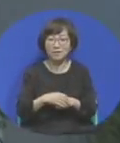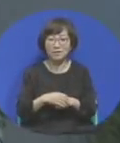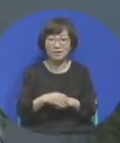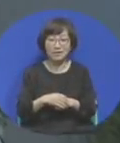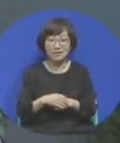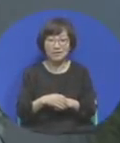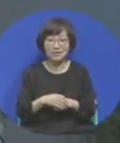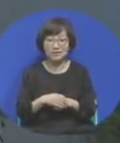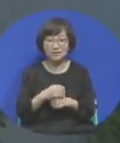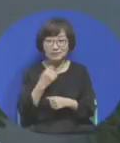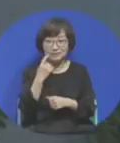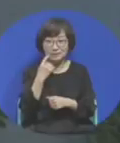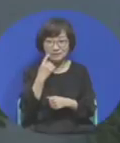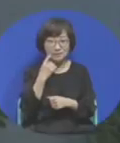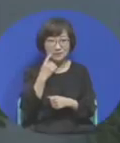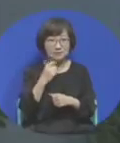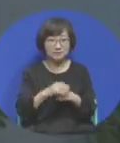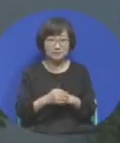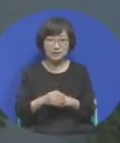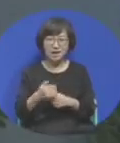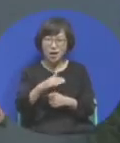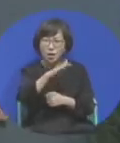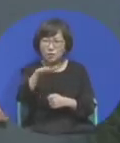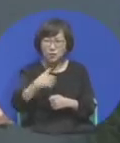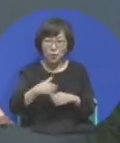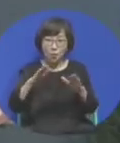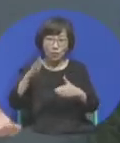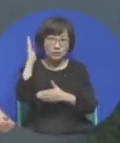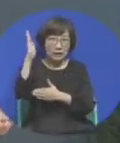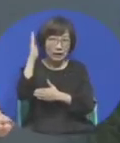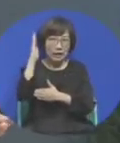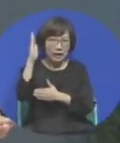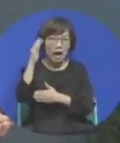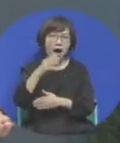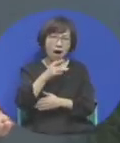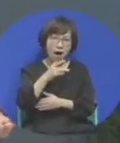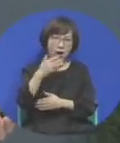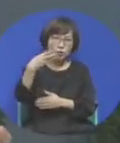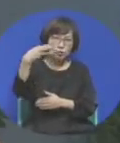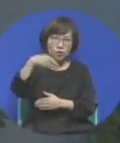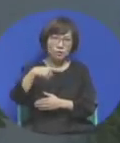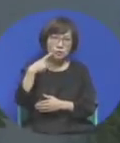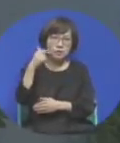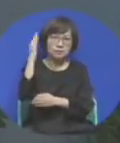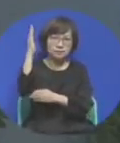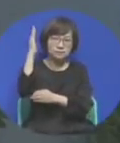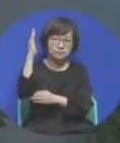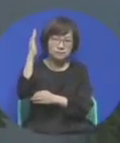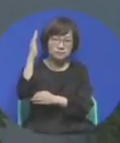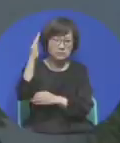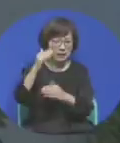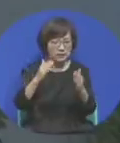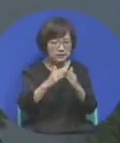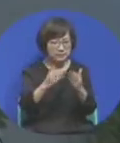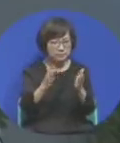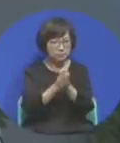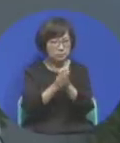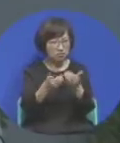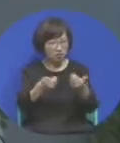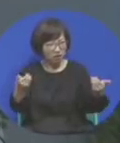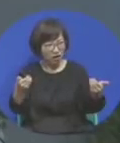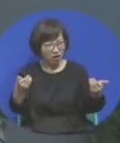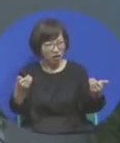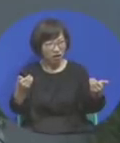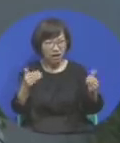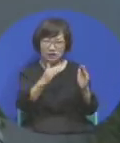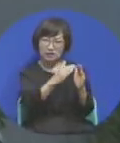알아듣는 사람은요, 제 설교를 듣고 이사라는가 보다 이사가자. 그건 아니잖아요. And even today, there may be people who misunderstand my words and they might think, oh, we need to move.